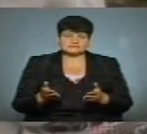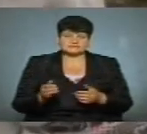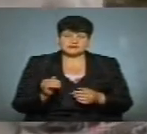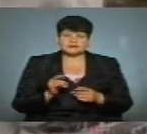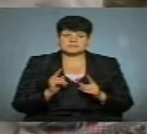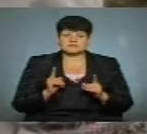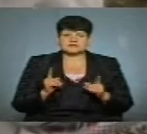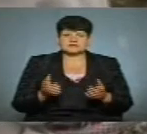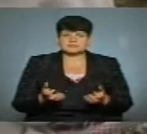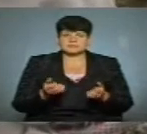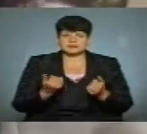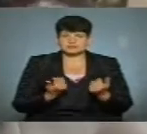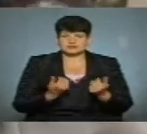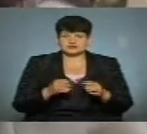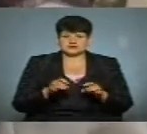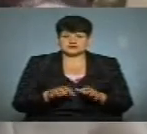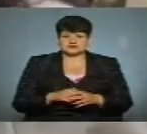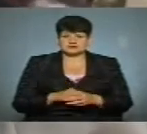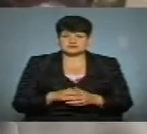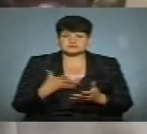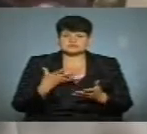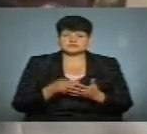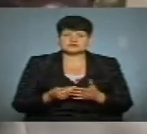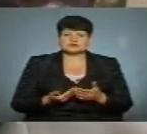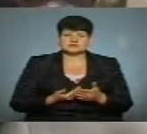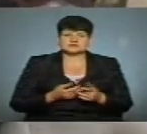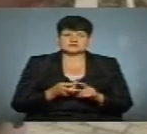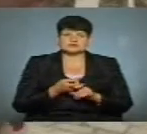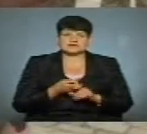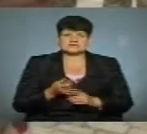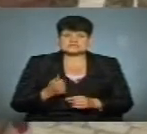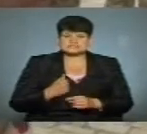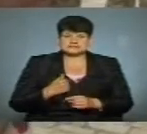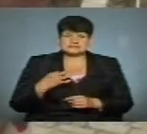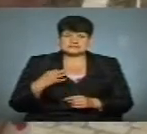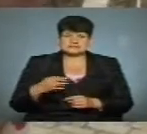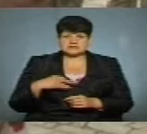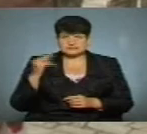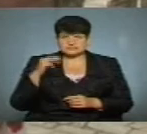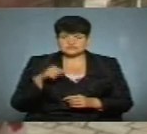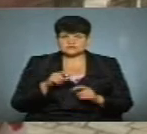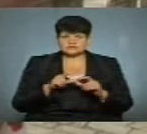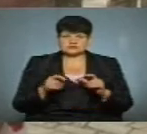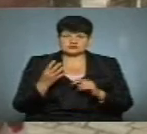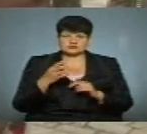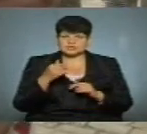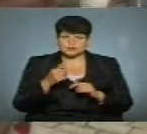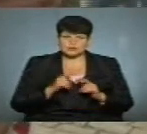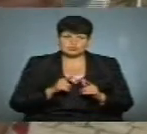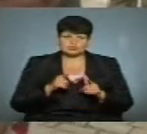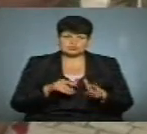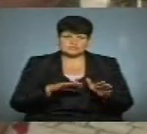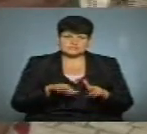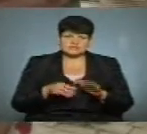ми тільки підтримуємо його рішення. Своє життя він тільки пов'язує з армією. Син навчався в цьому закладі 4 роки, поступив